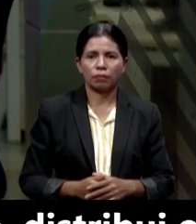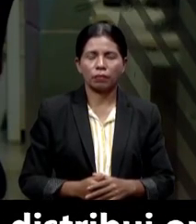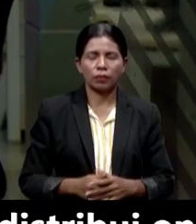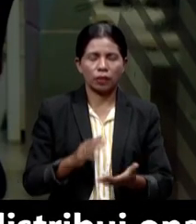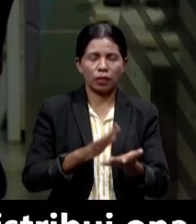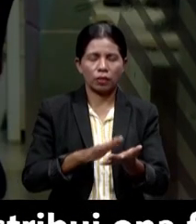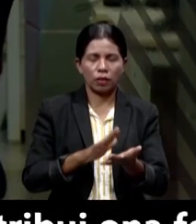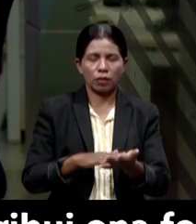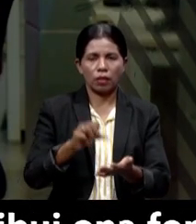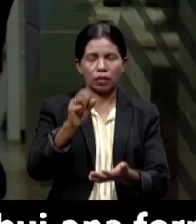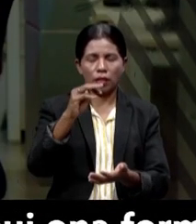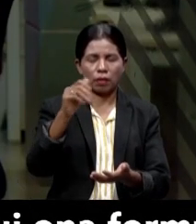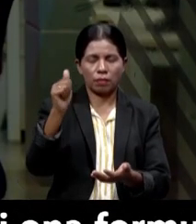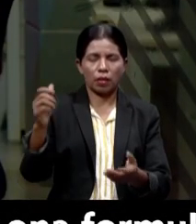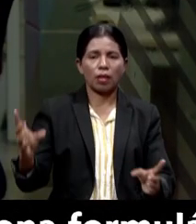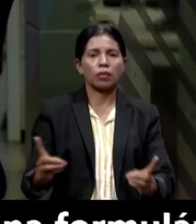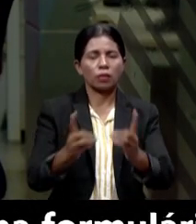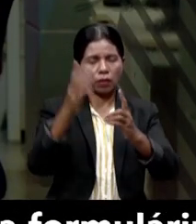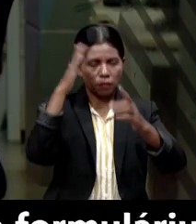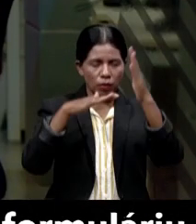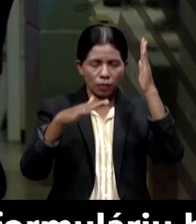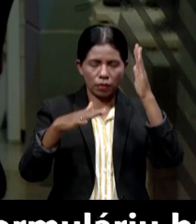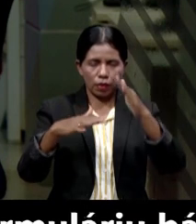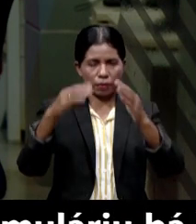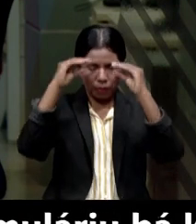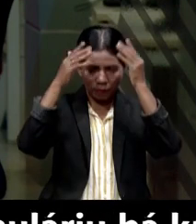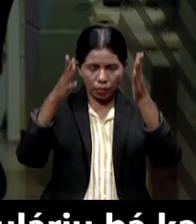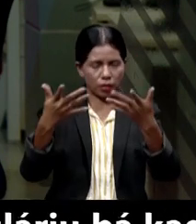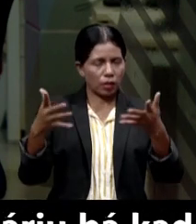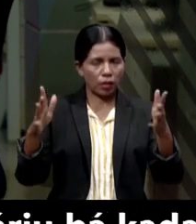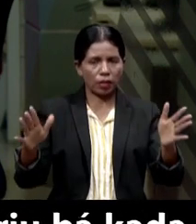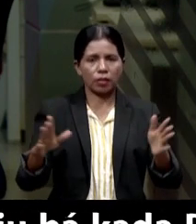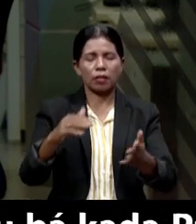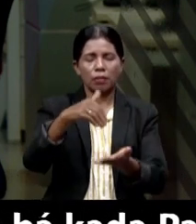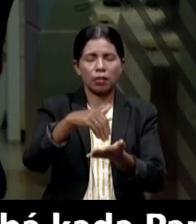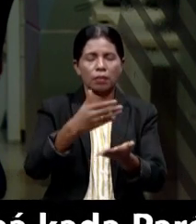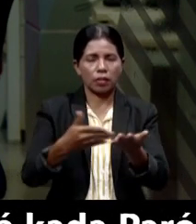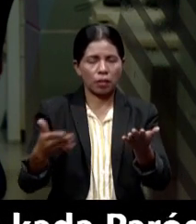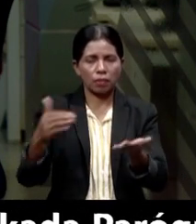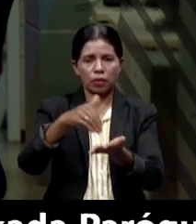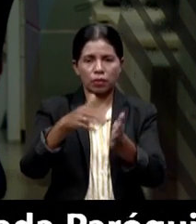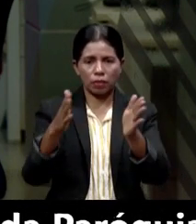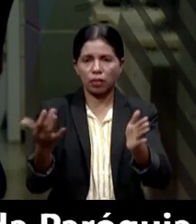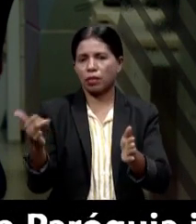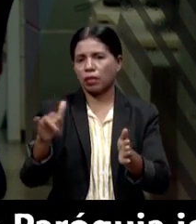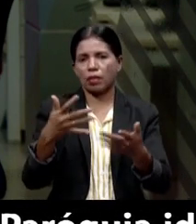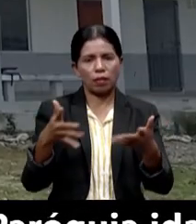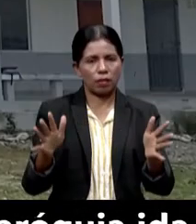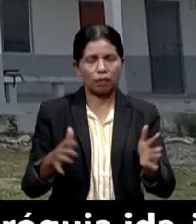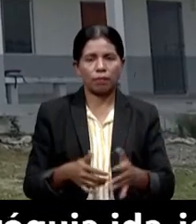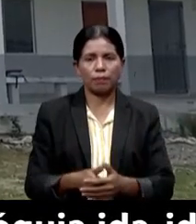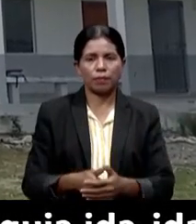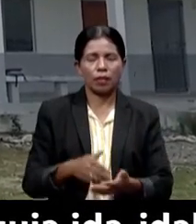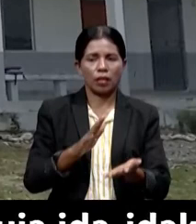Sekolah sekunder filial Bagia enfrenta problema menos professor no manual baluno sira laiha.